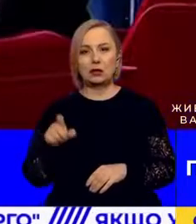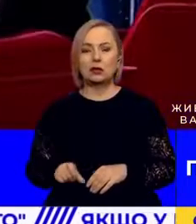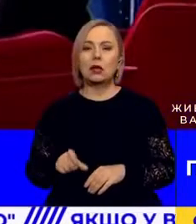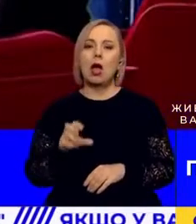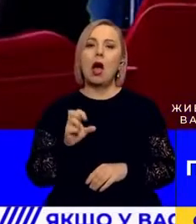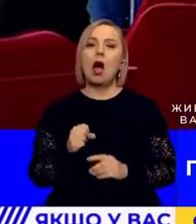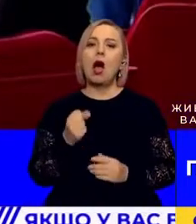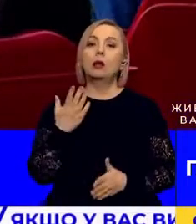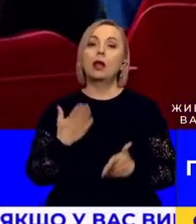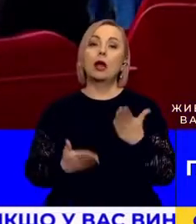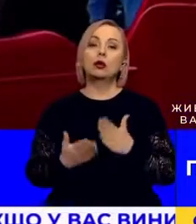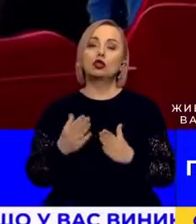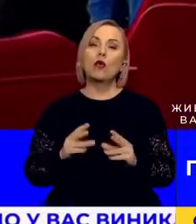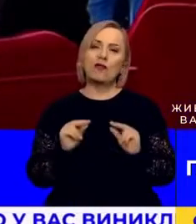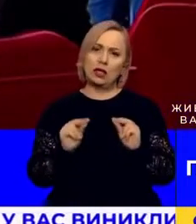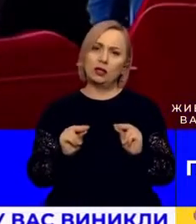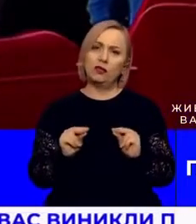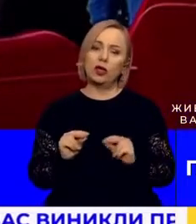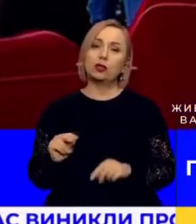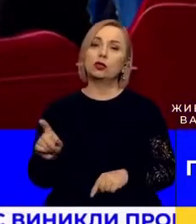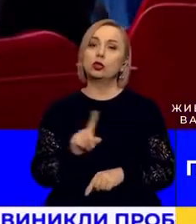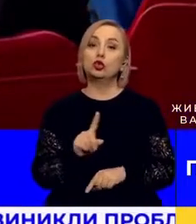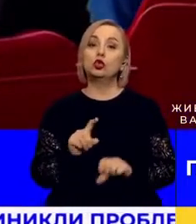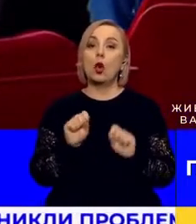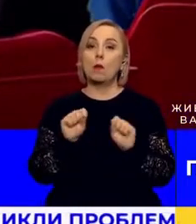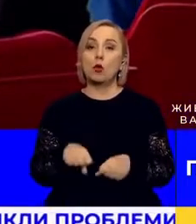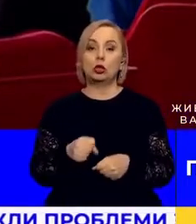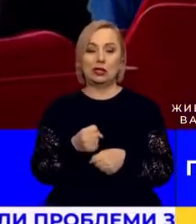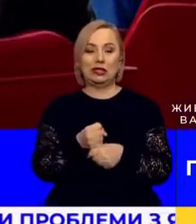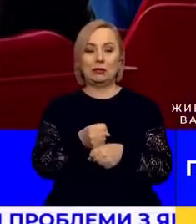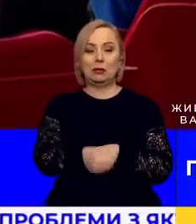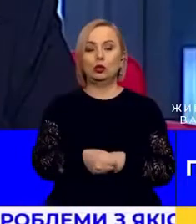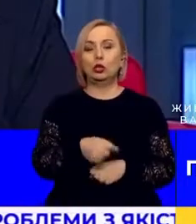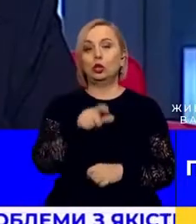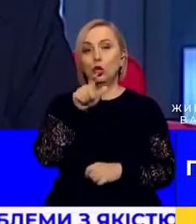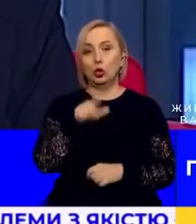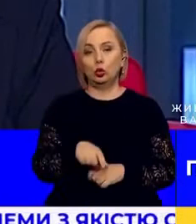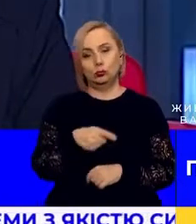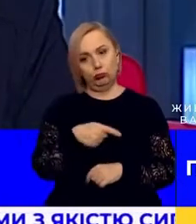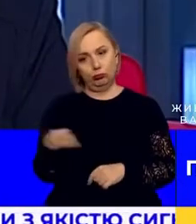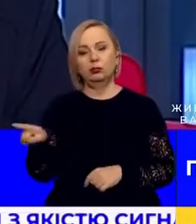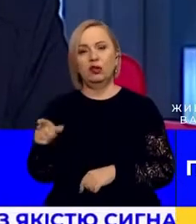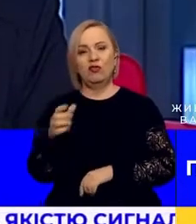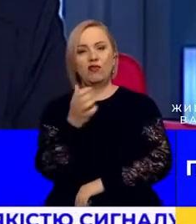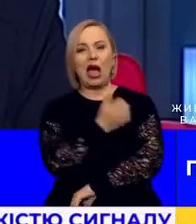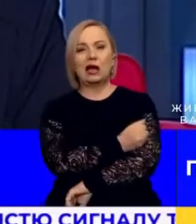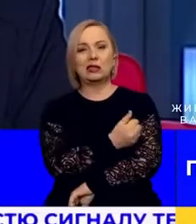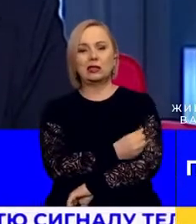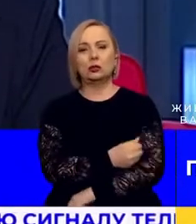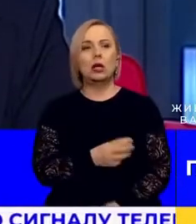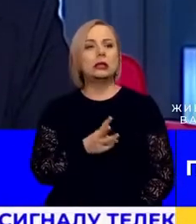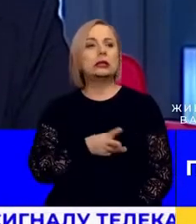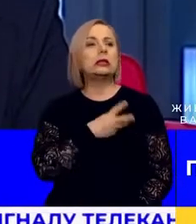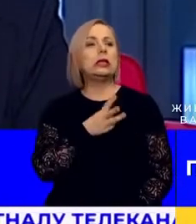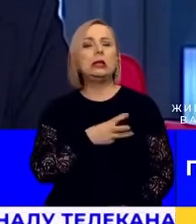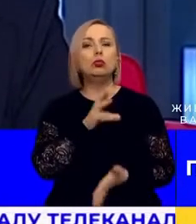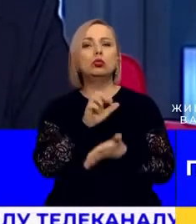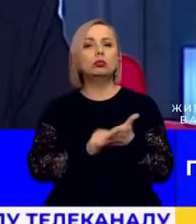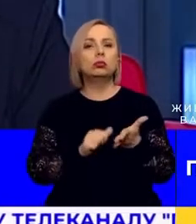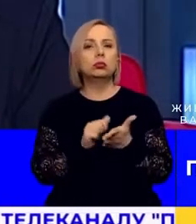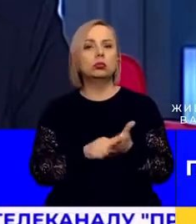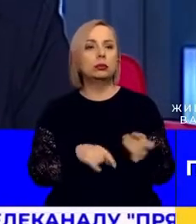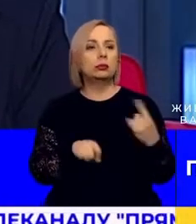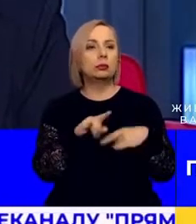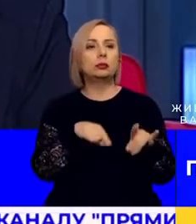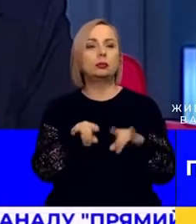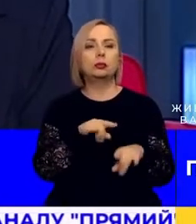Що може змусити людей іти вакцинуватись? Які такі стимули, які заставлять, якщо